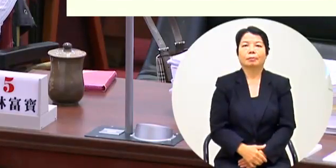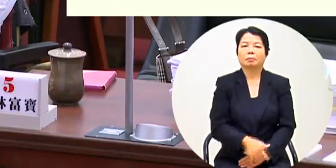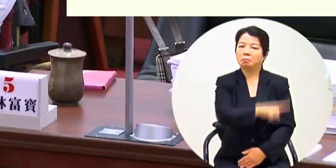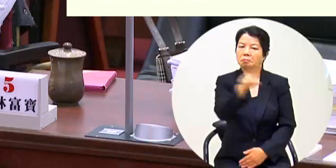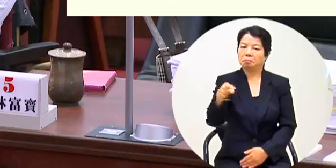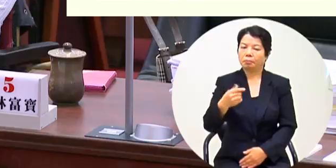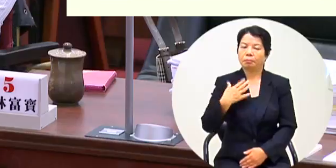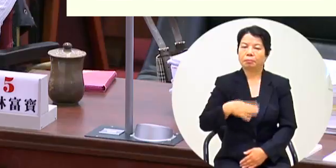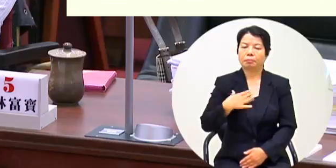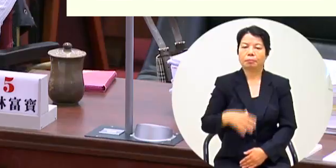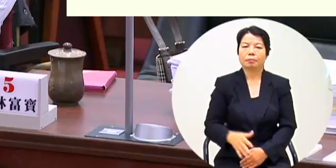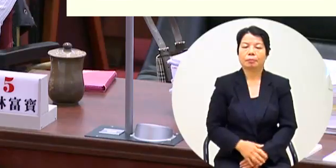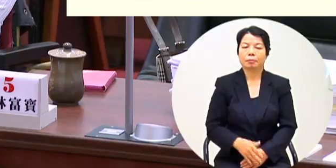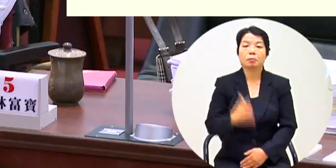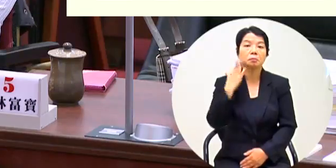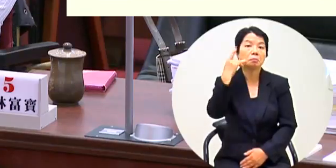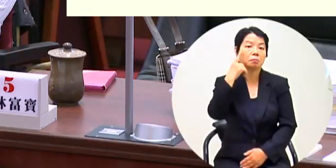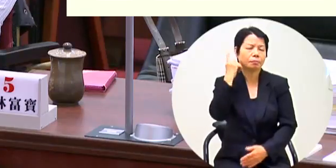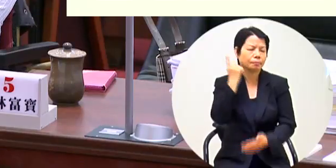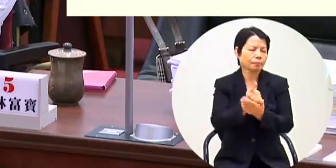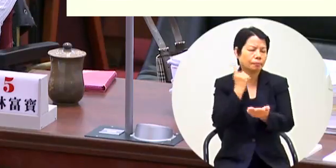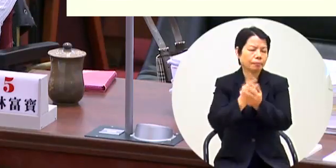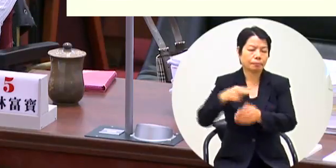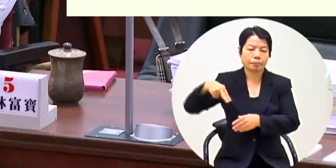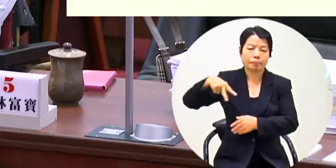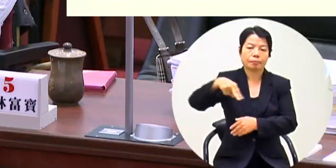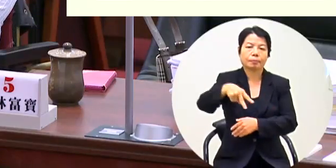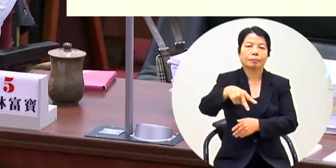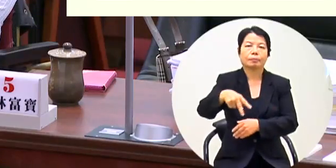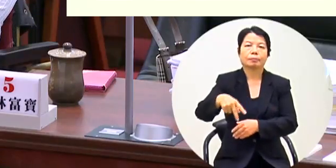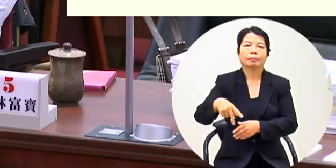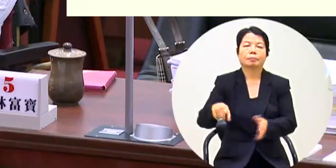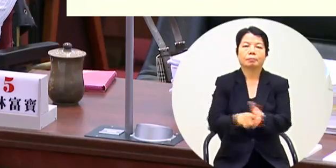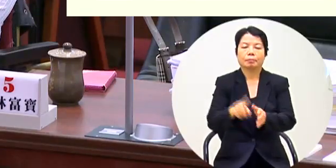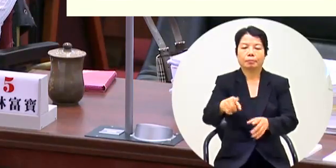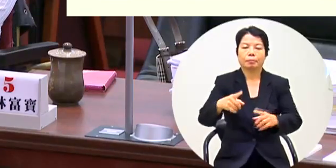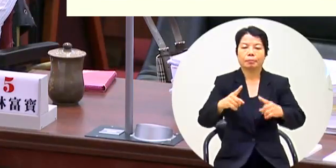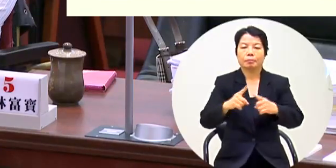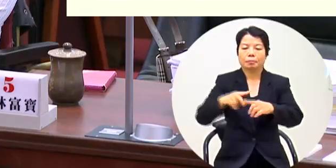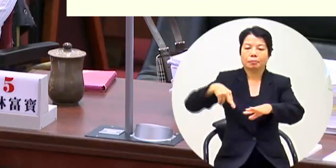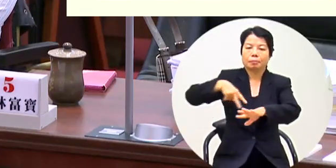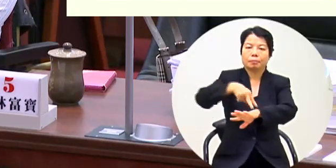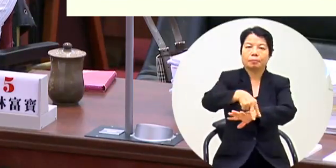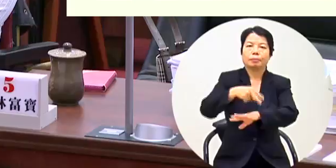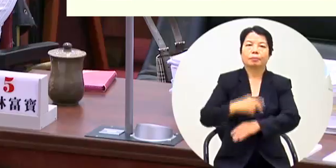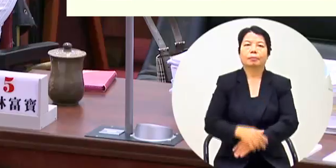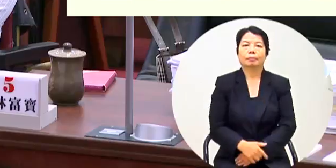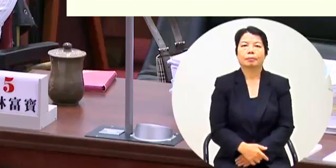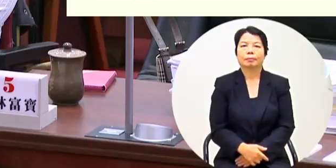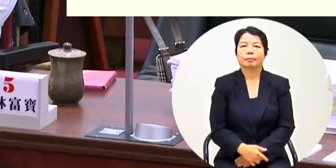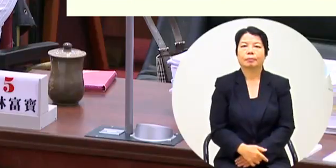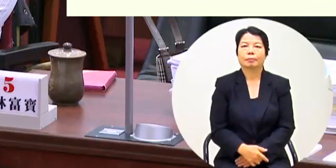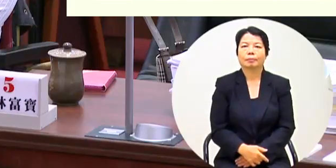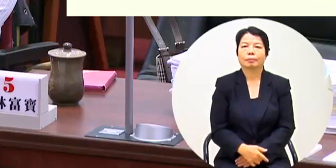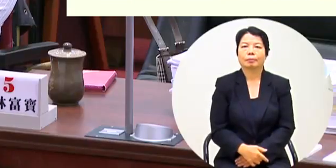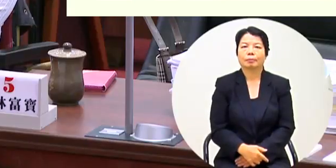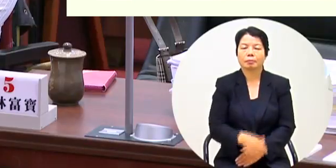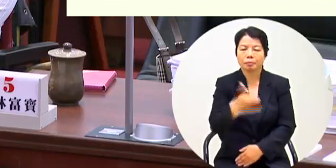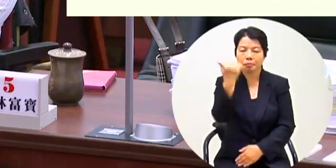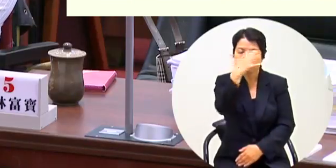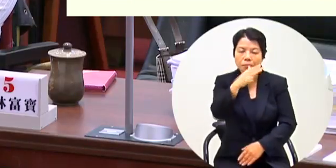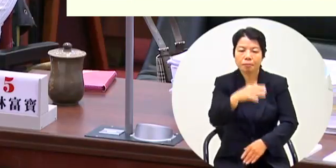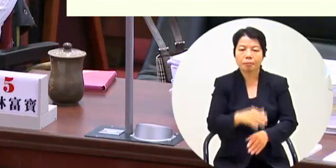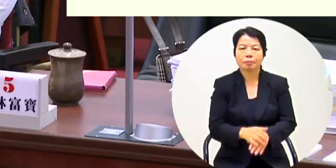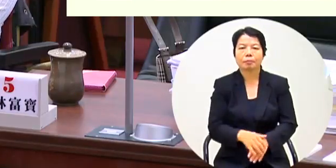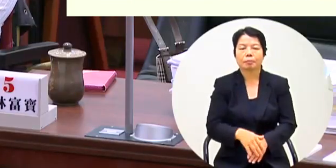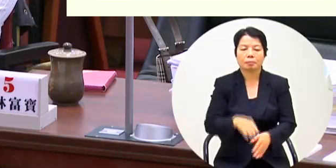候，我们这个人行道上会有很多的你预想不到的变电箱、汽车、机车、盆